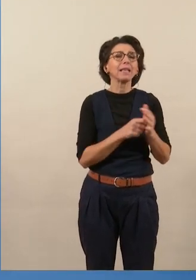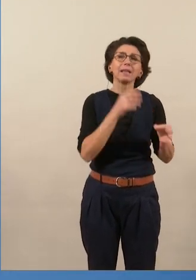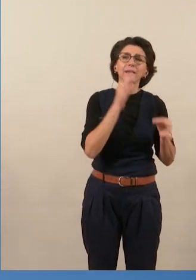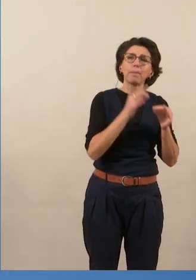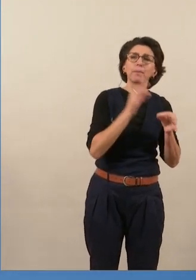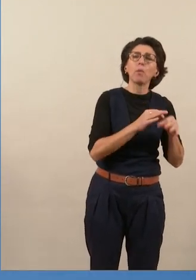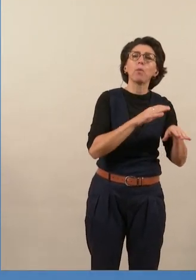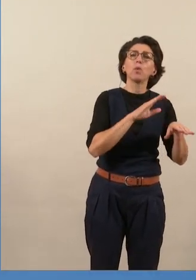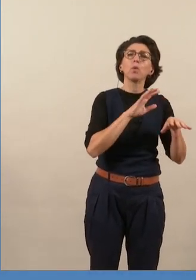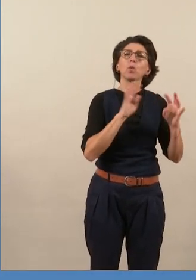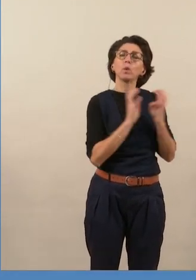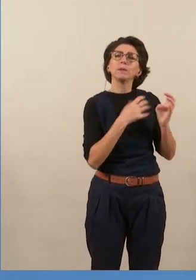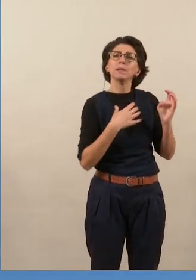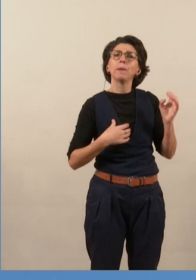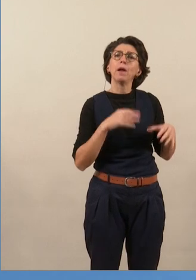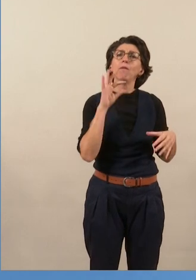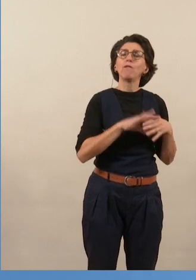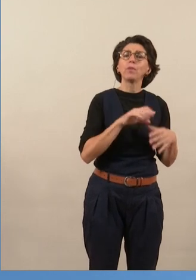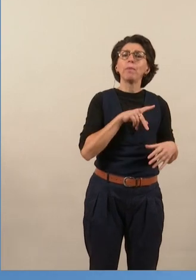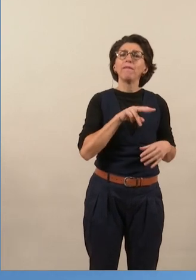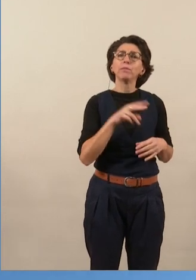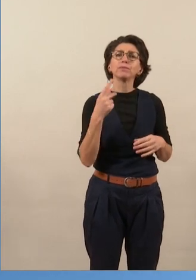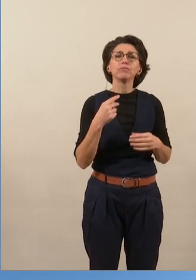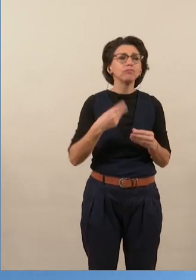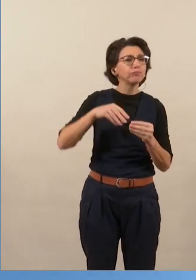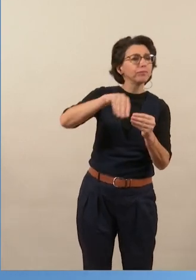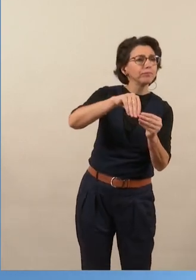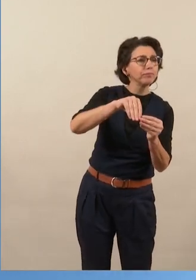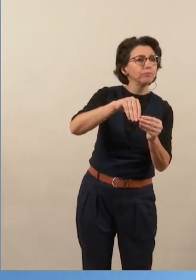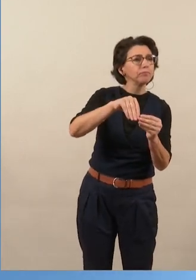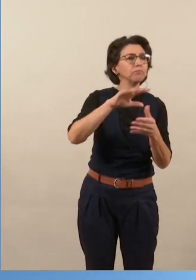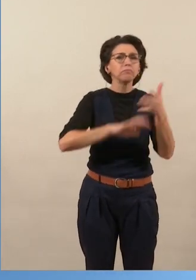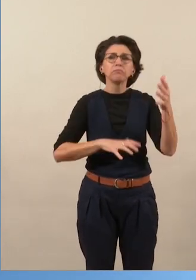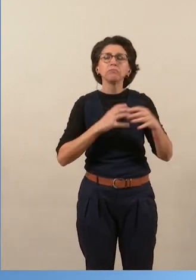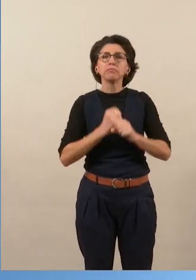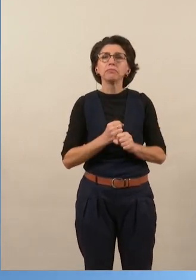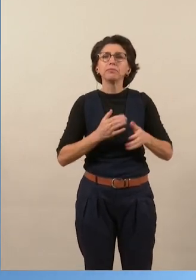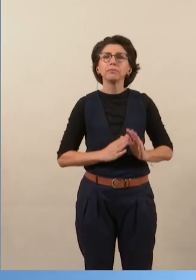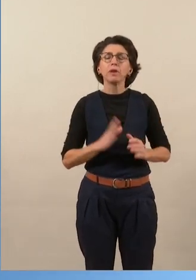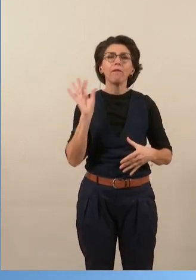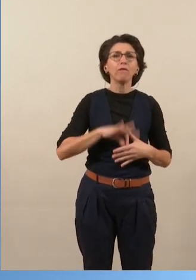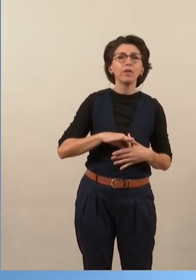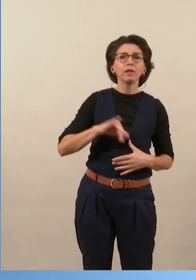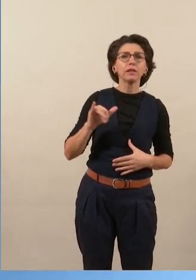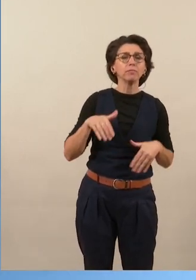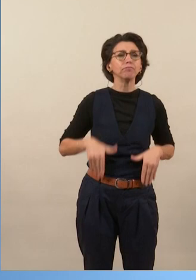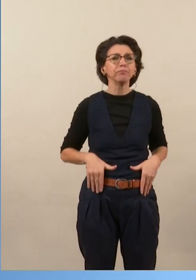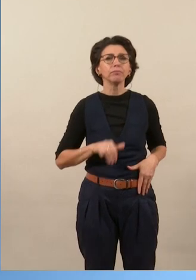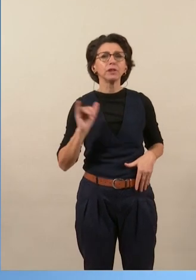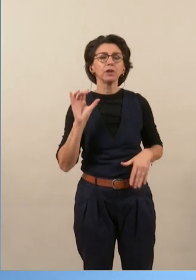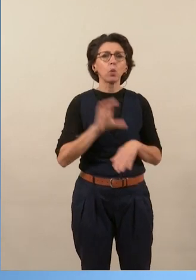a-t-il des commentaires sur ce contre-rendu non je le mets au voix qui ne prend pas part au vote qui s'abstient qui vote